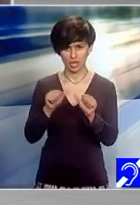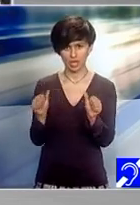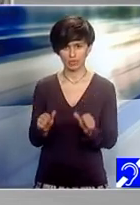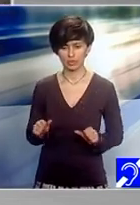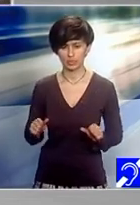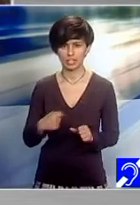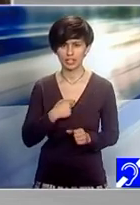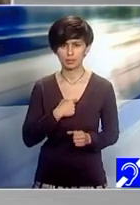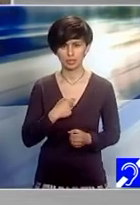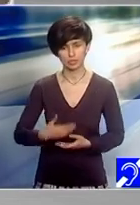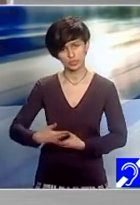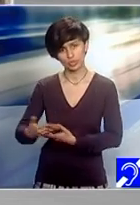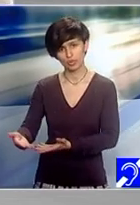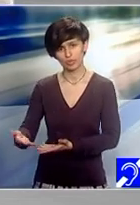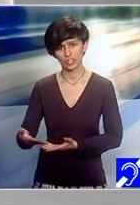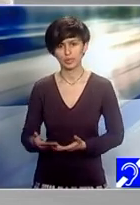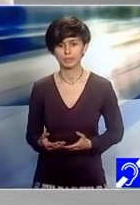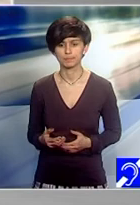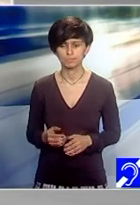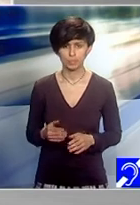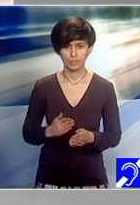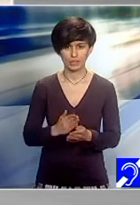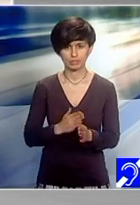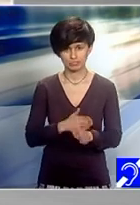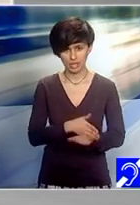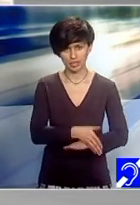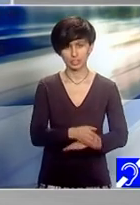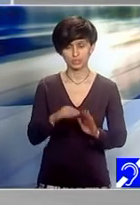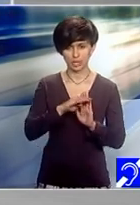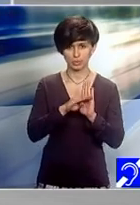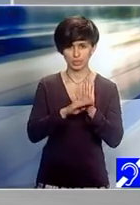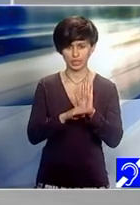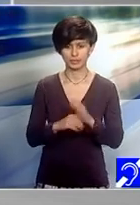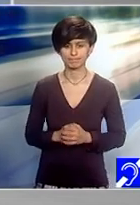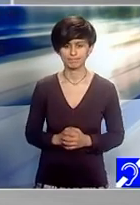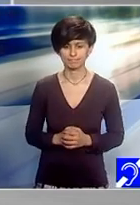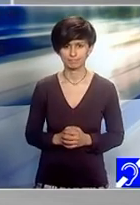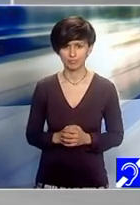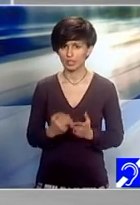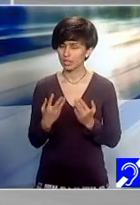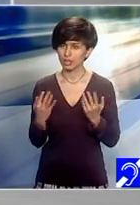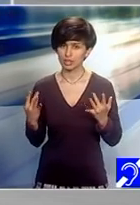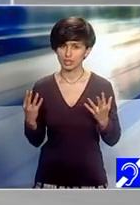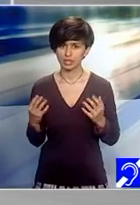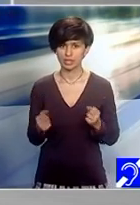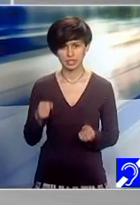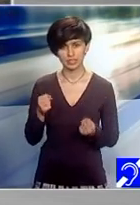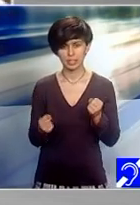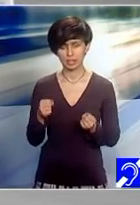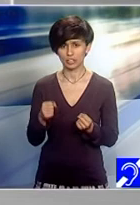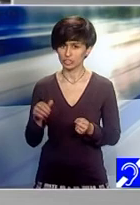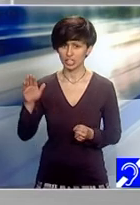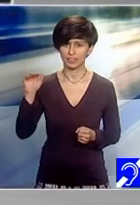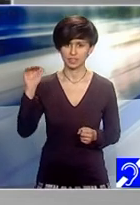putem asigura acestor tipuri de populație accesul la program. Câte unități mobile aveți? În momentul de față avem 3 unități funcționale,